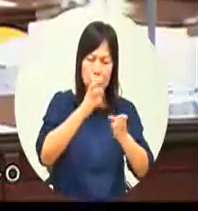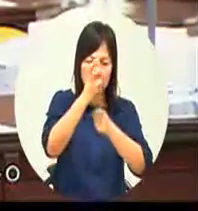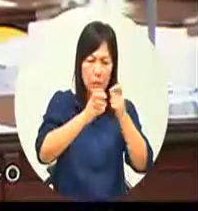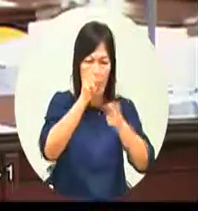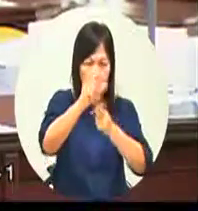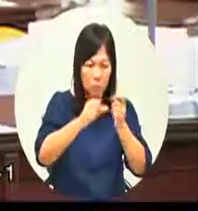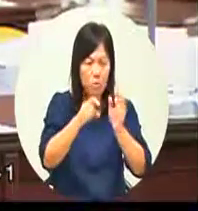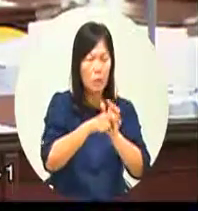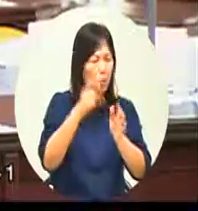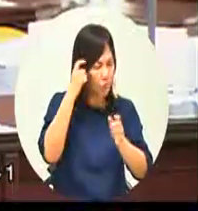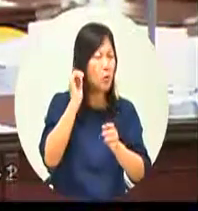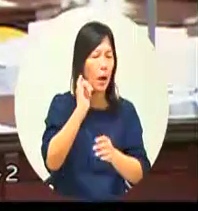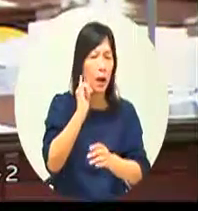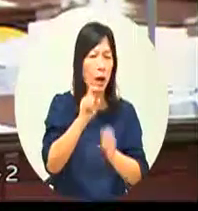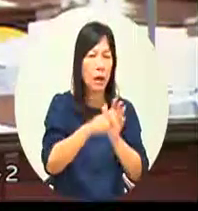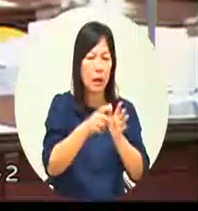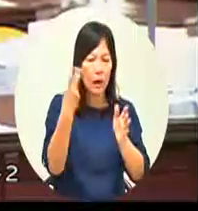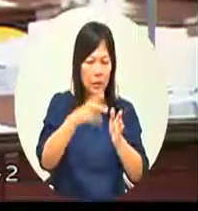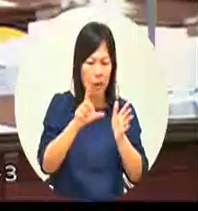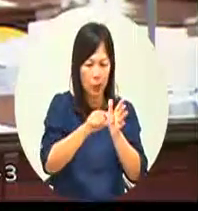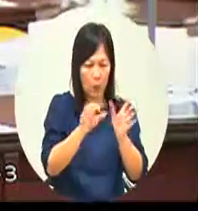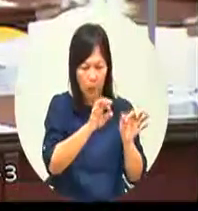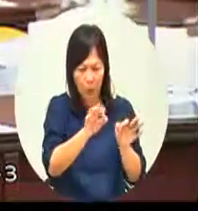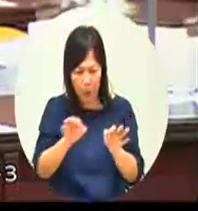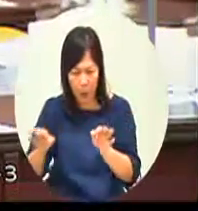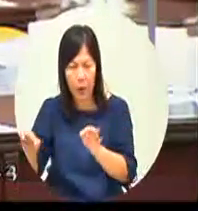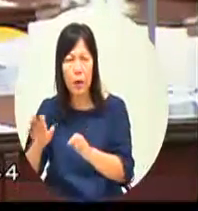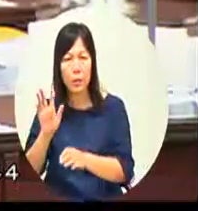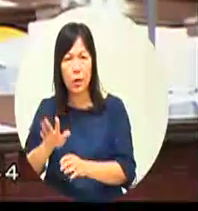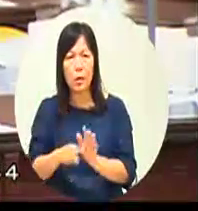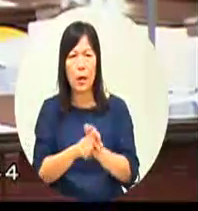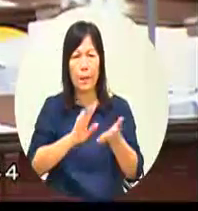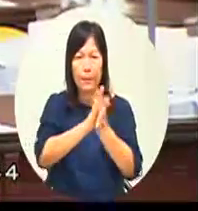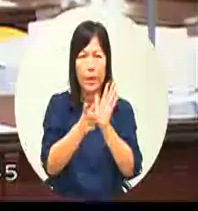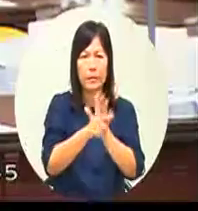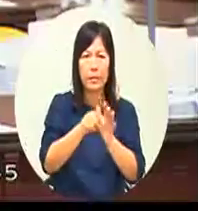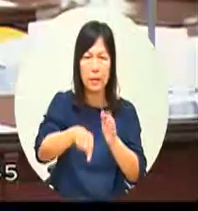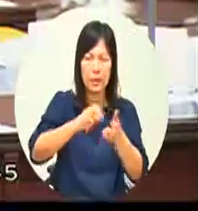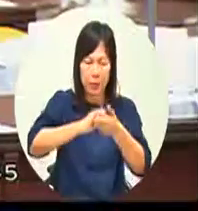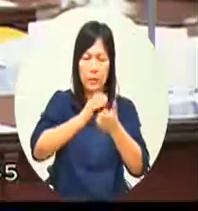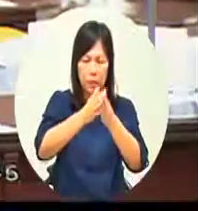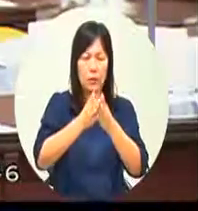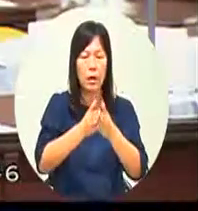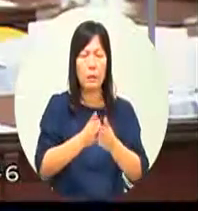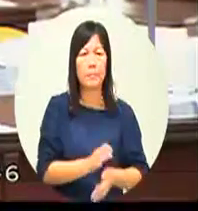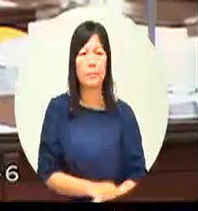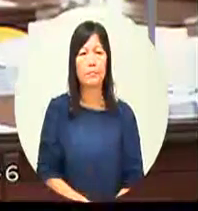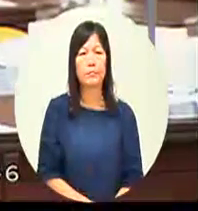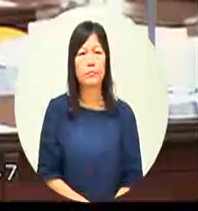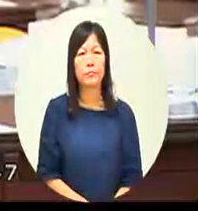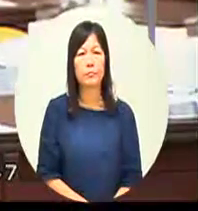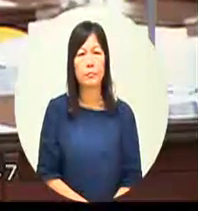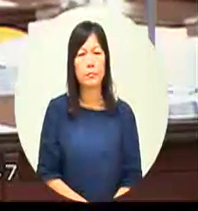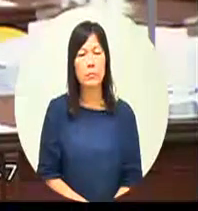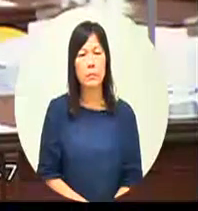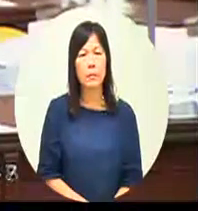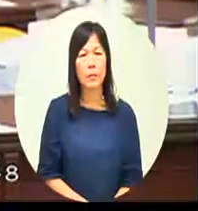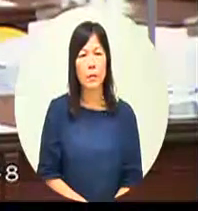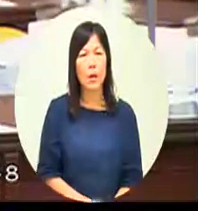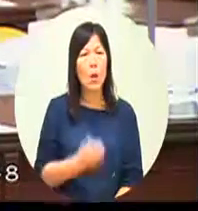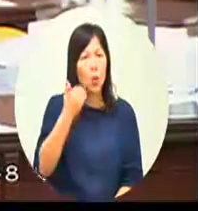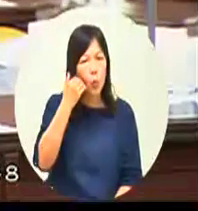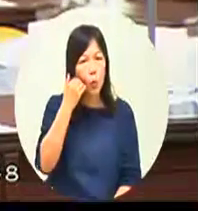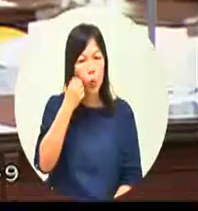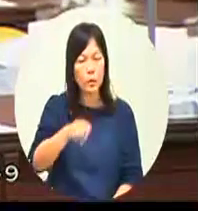我讲也差不多啊啦。啊，你搁拖落来，这个趋势对不对？吼，就是警察蛮爱行的路嘛。啊，就是你即摆若无咧